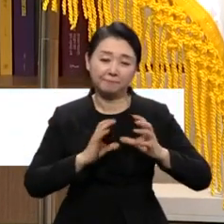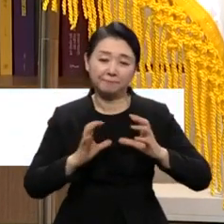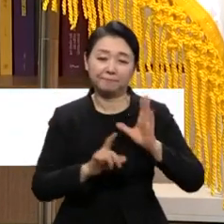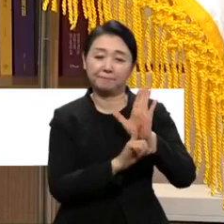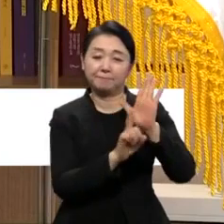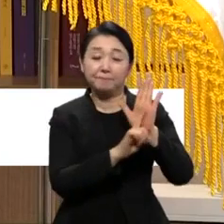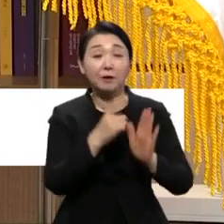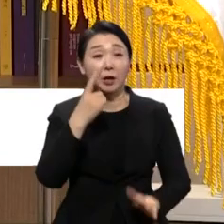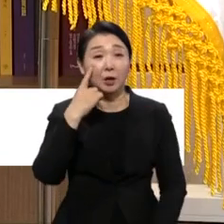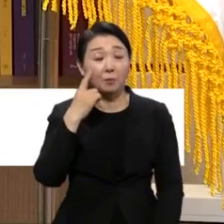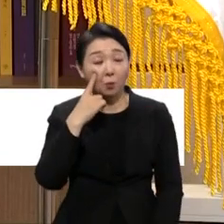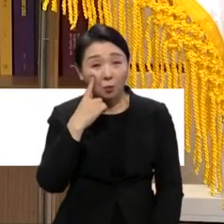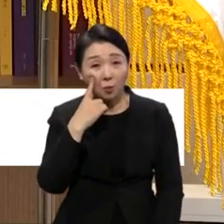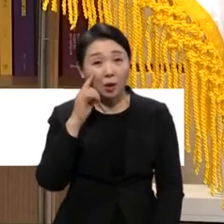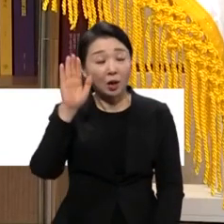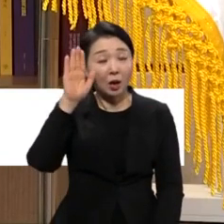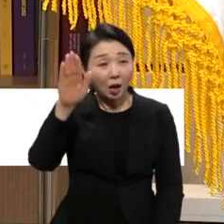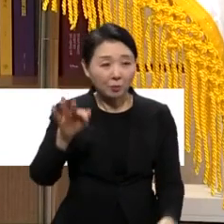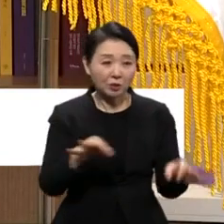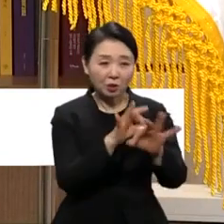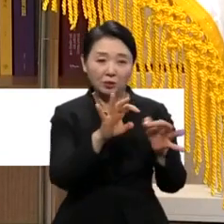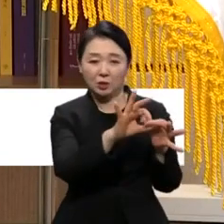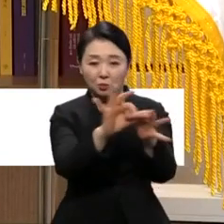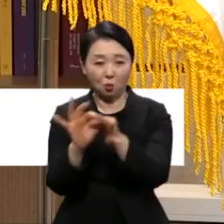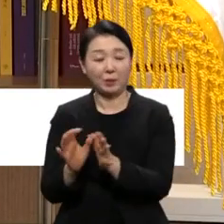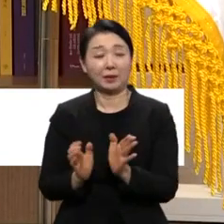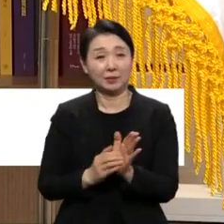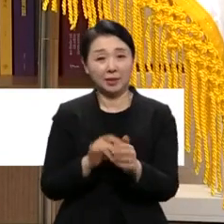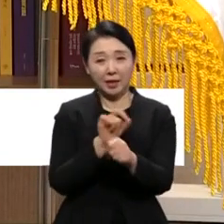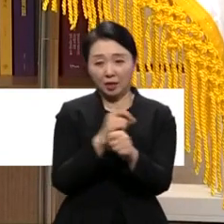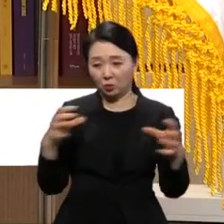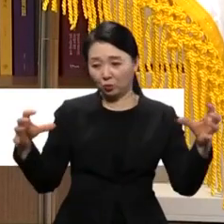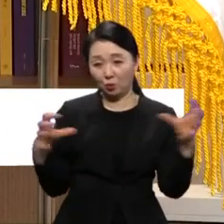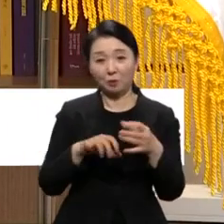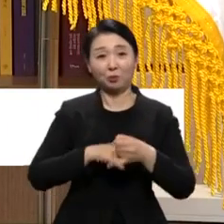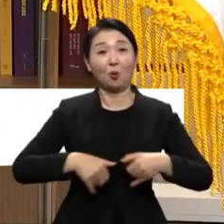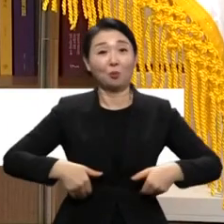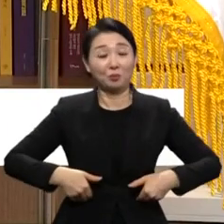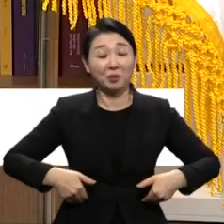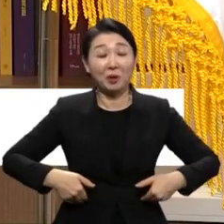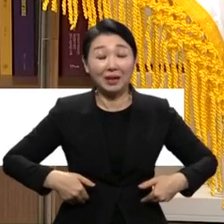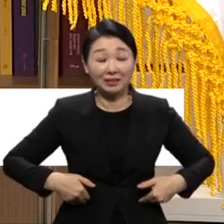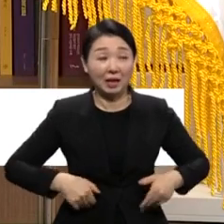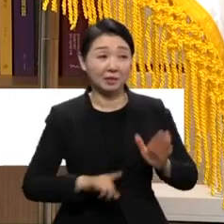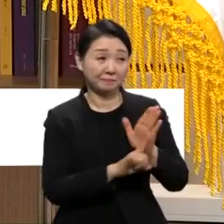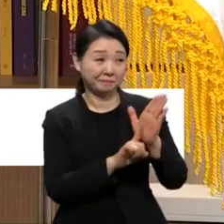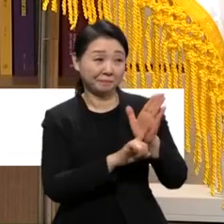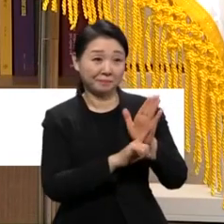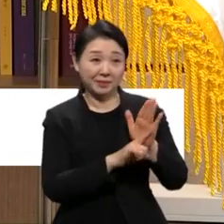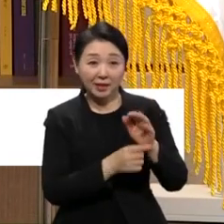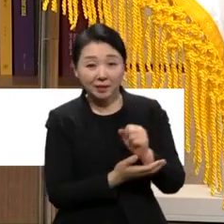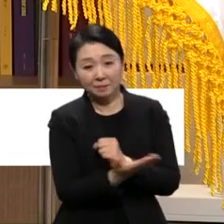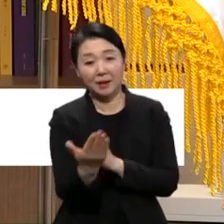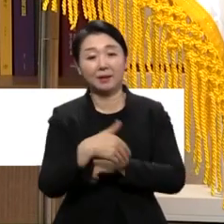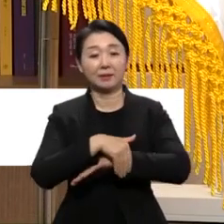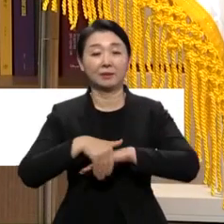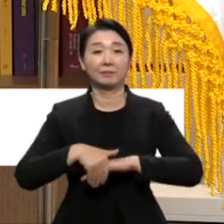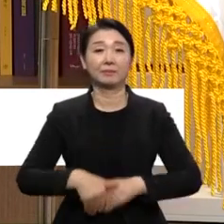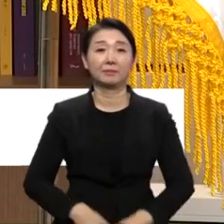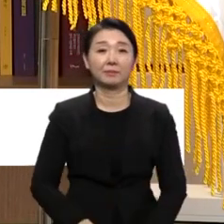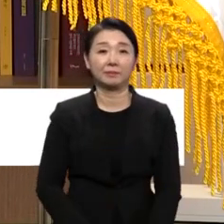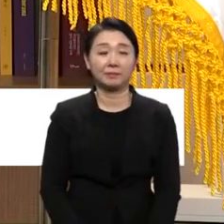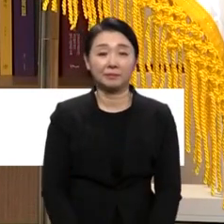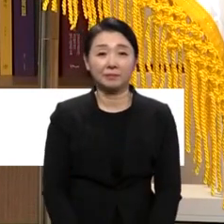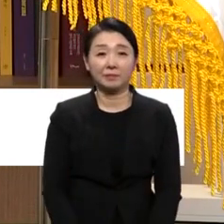해서 궁극적으로는 경제동맹뿐만이 아니라 행정통합도 필요하다 이런 인식을 확산하려고 하는 계획을